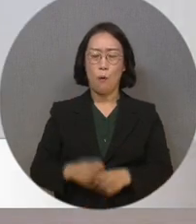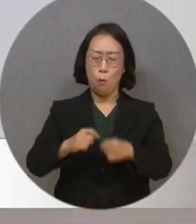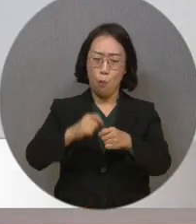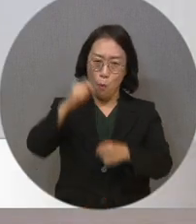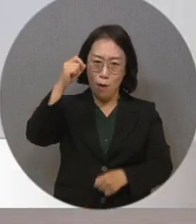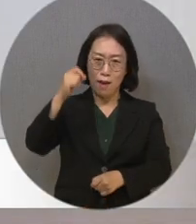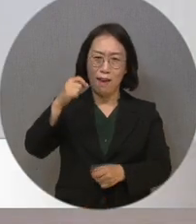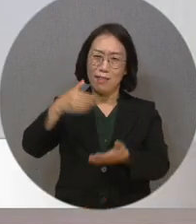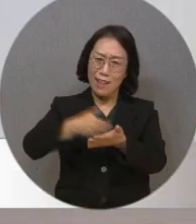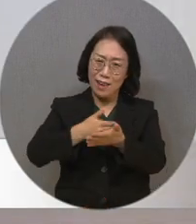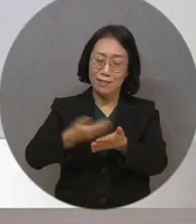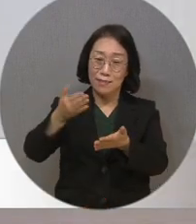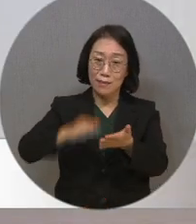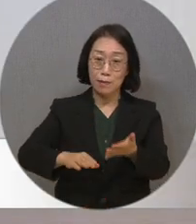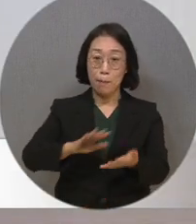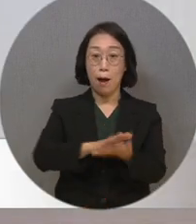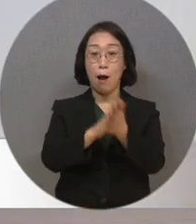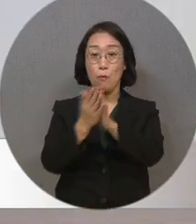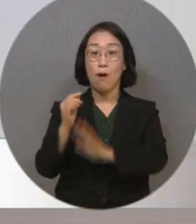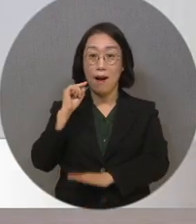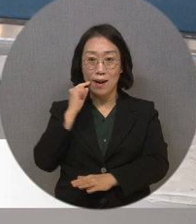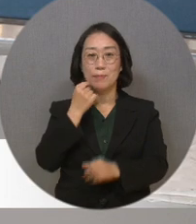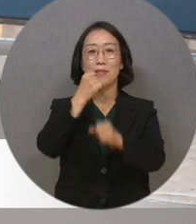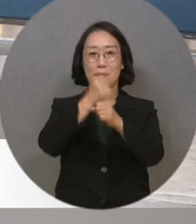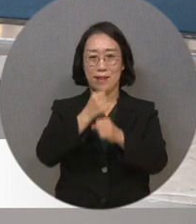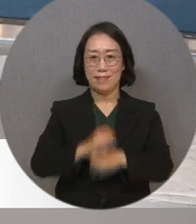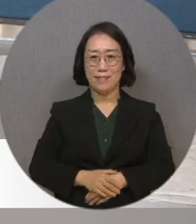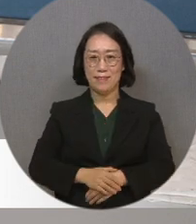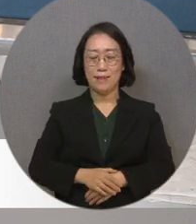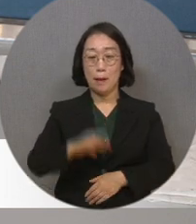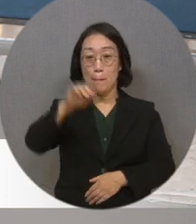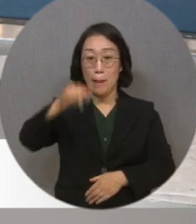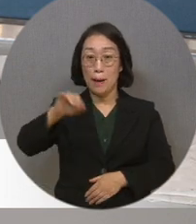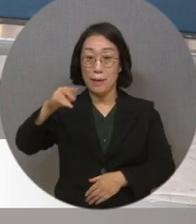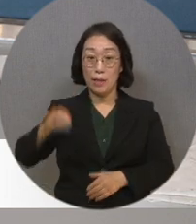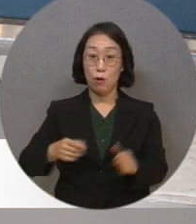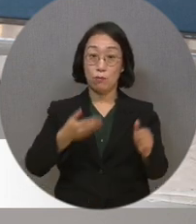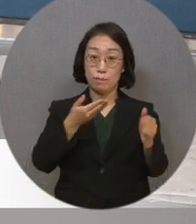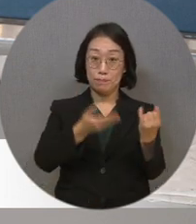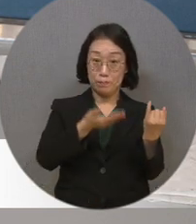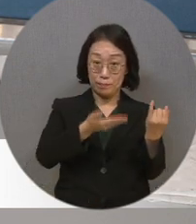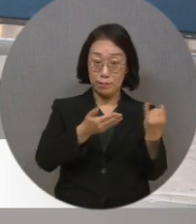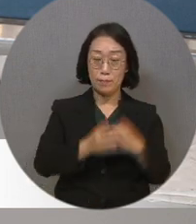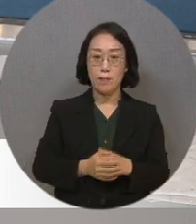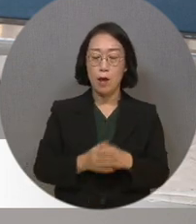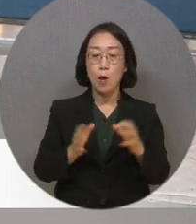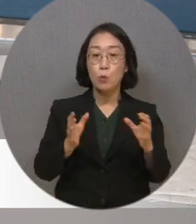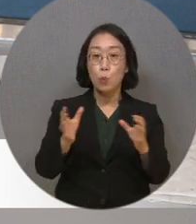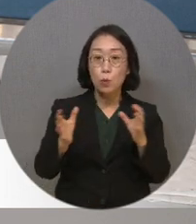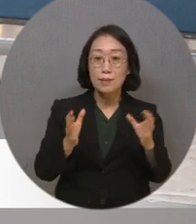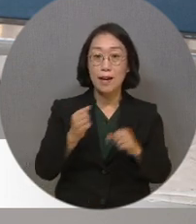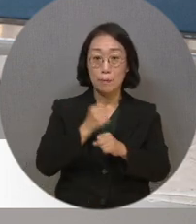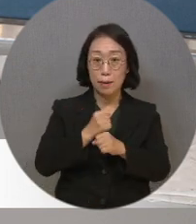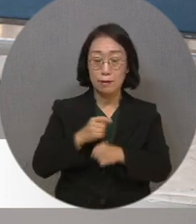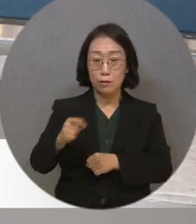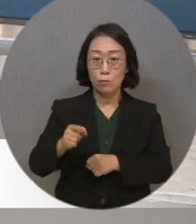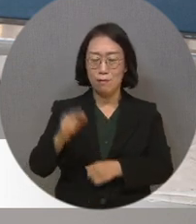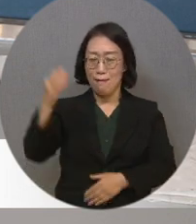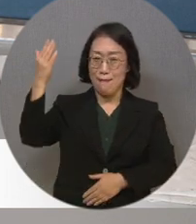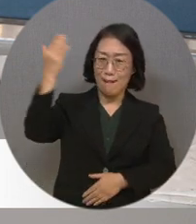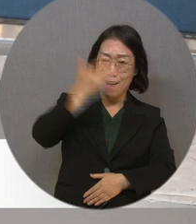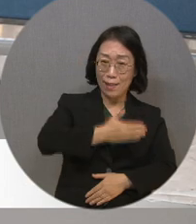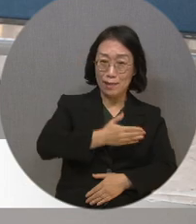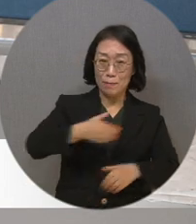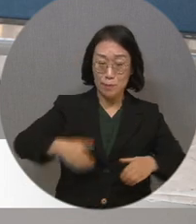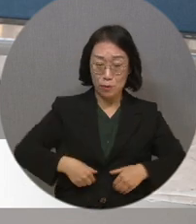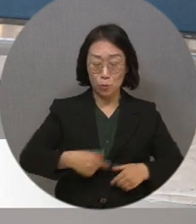불편함을 미학으로 끌어냈습니다. 박미경 작가는 도자로 만든 작품은 군더더기가 없도록 해야 한다는